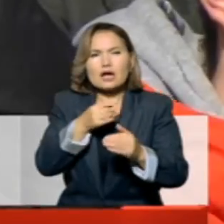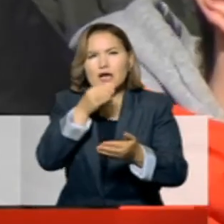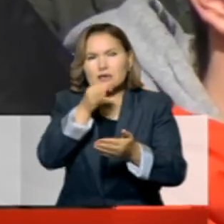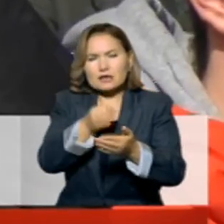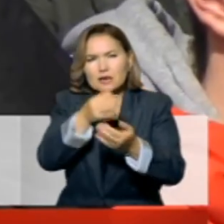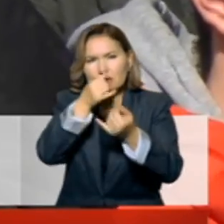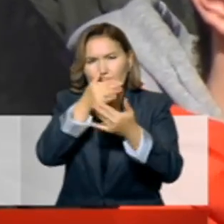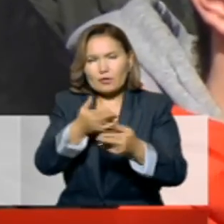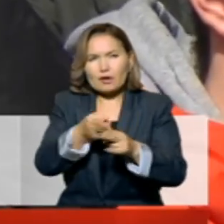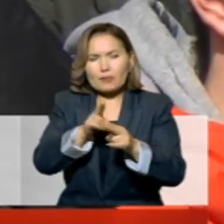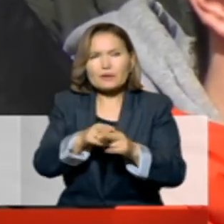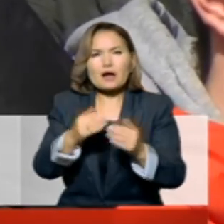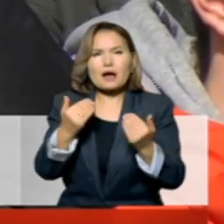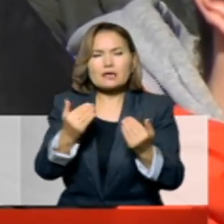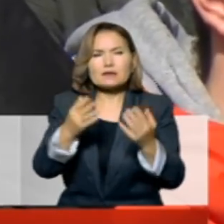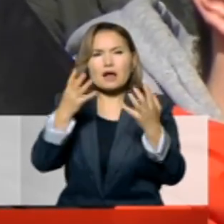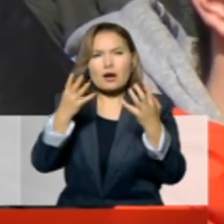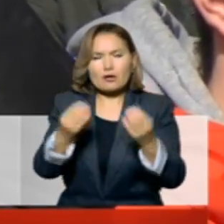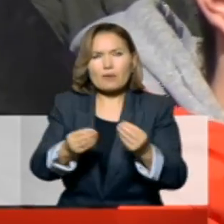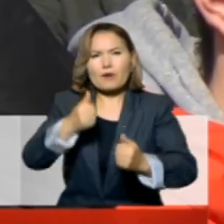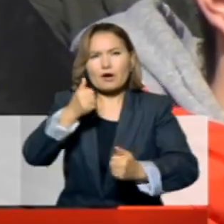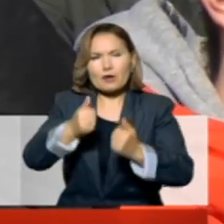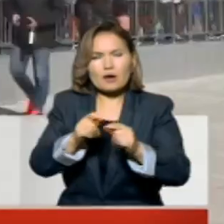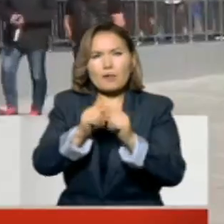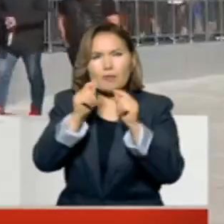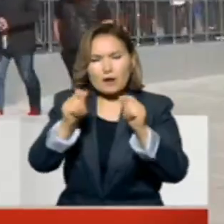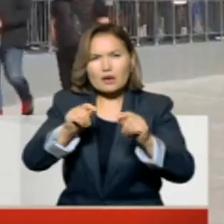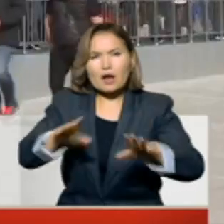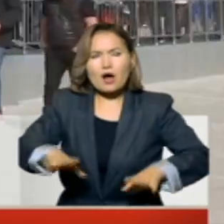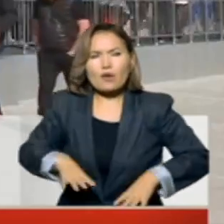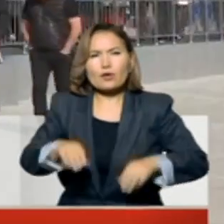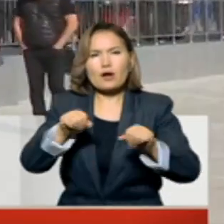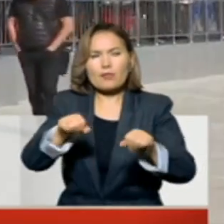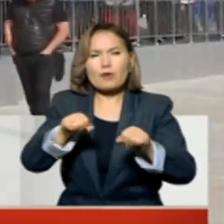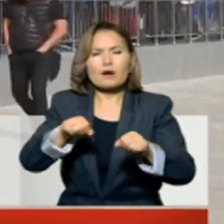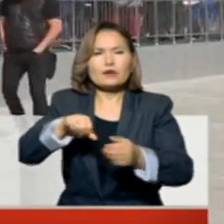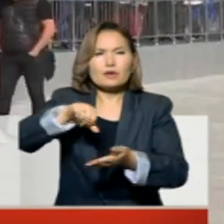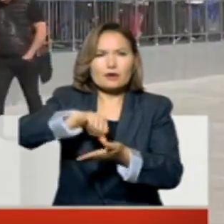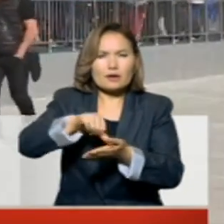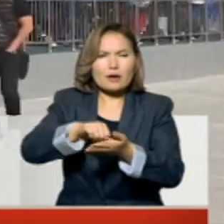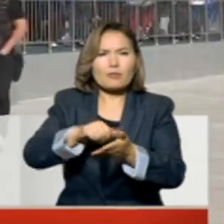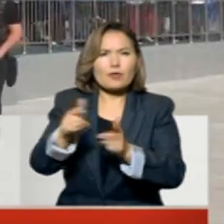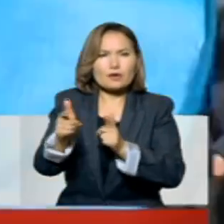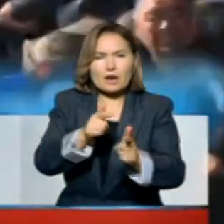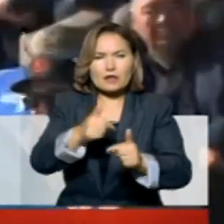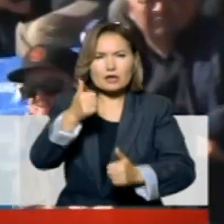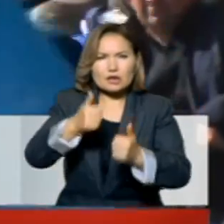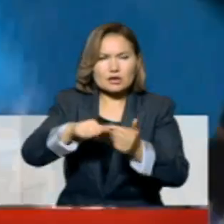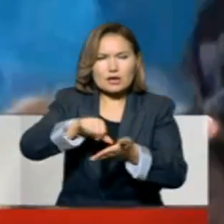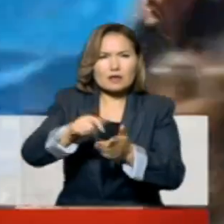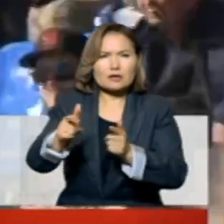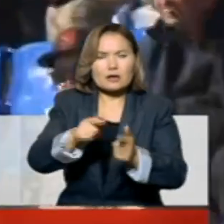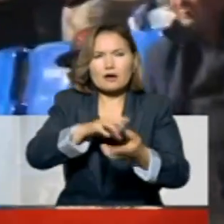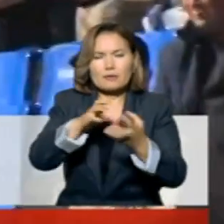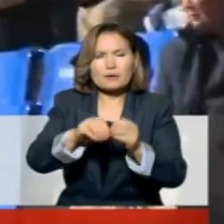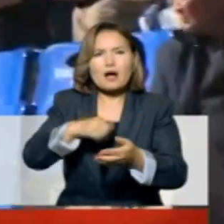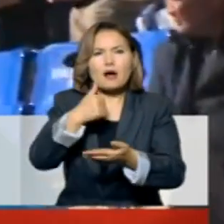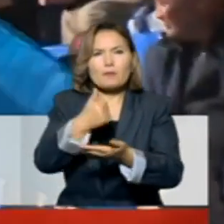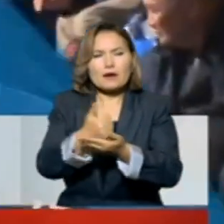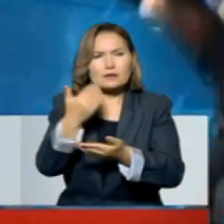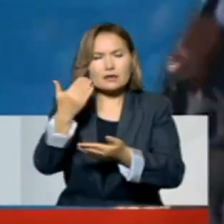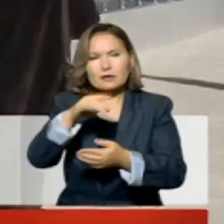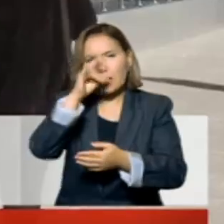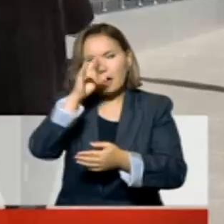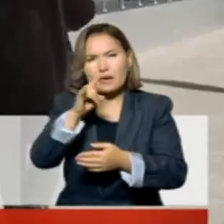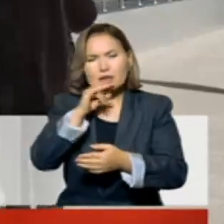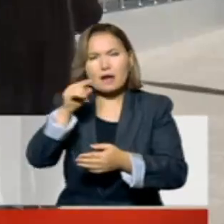де барлық жанкүйерлер көкпаршыларды қолдауға дайын. Енді басты жанкүйерлердің ұраны ол